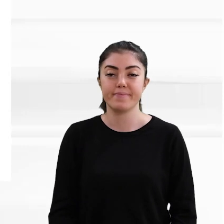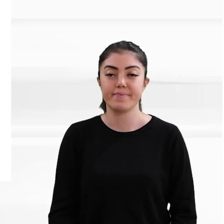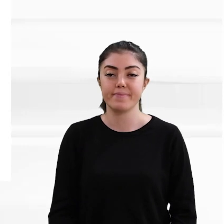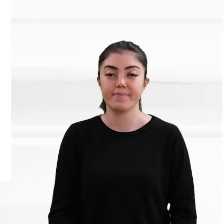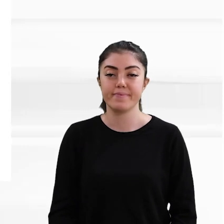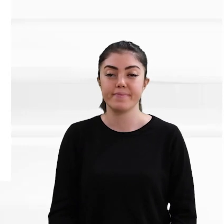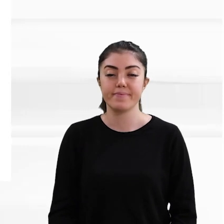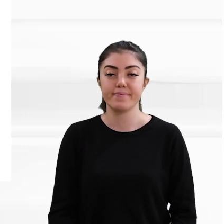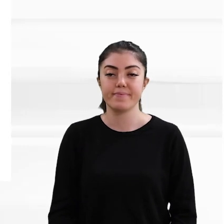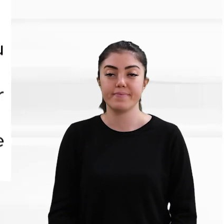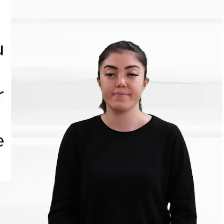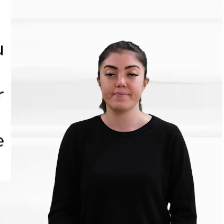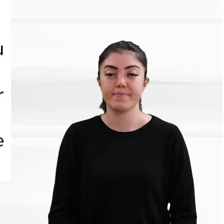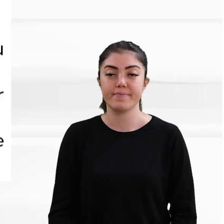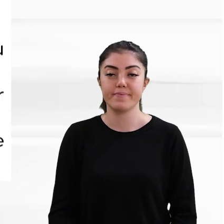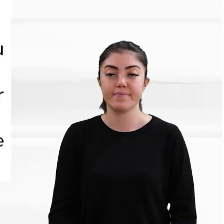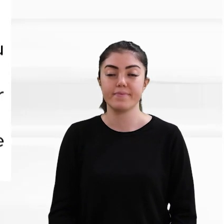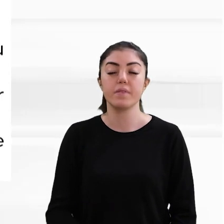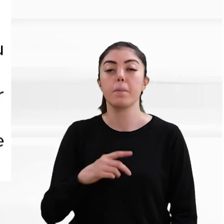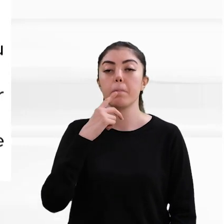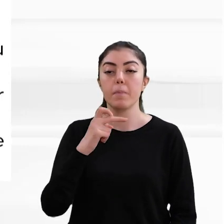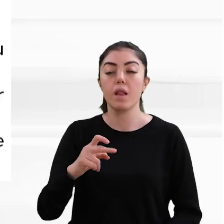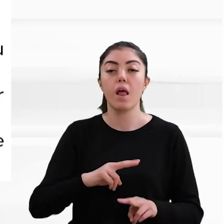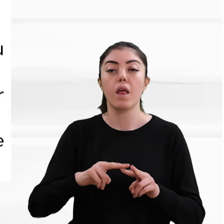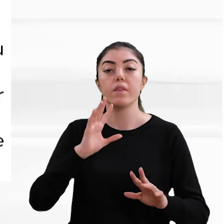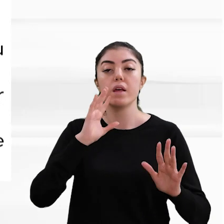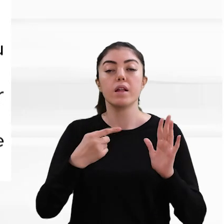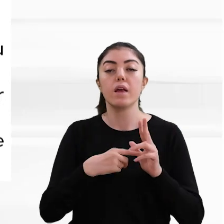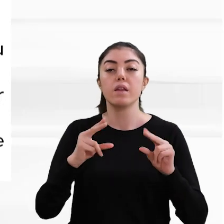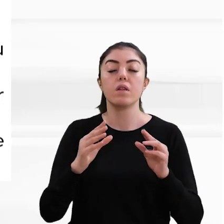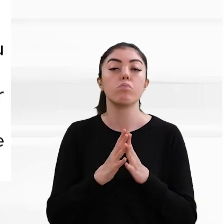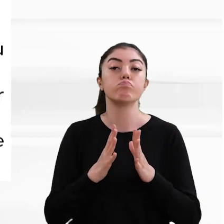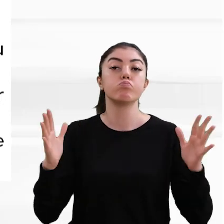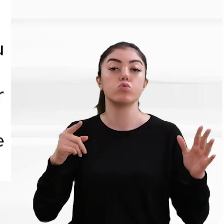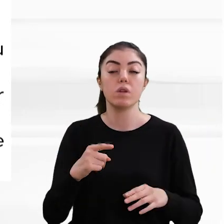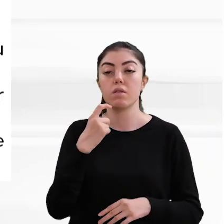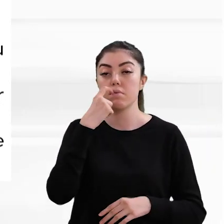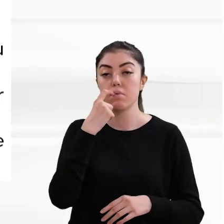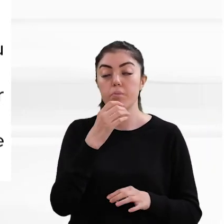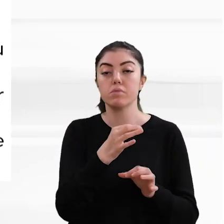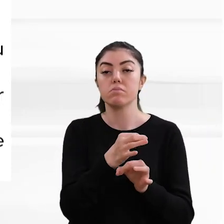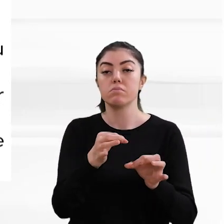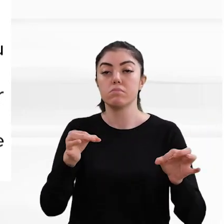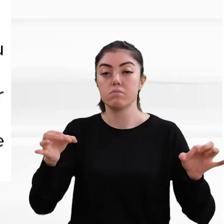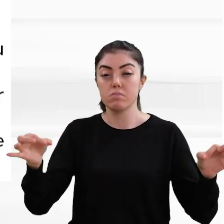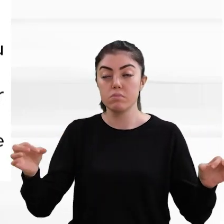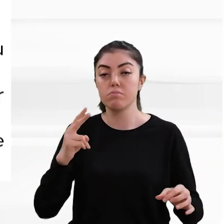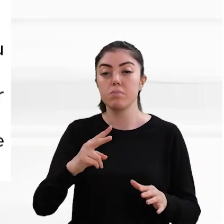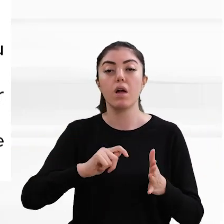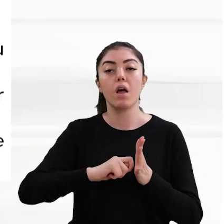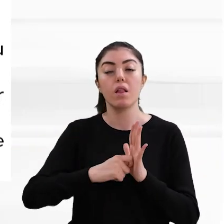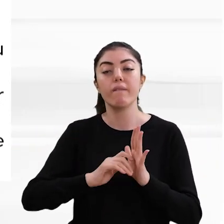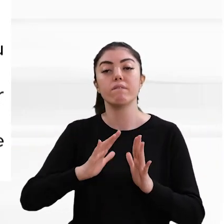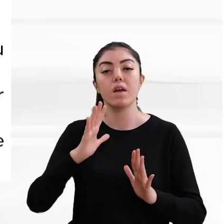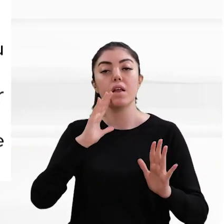oldu. Soru 6. Bir pil, elektrik iletkenliği yeterince büyük olan bir demir bilye, bir